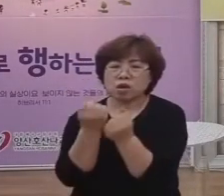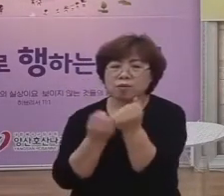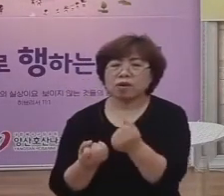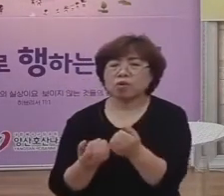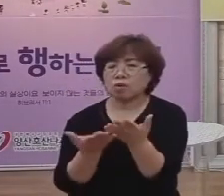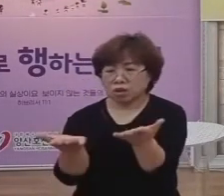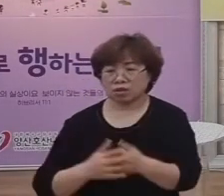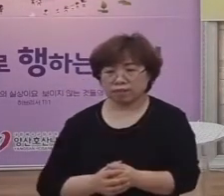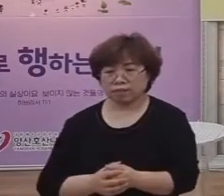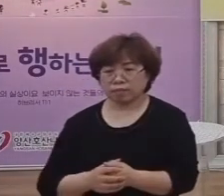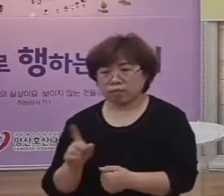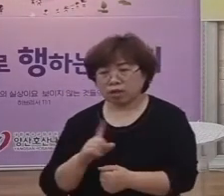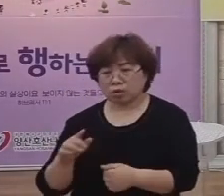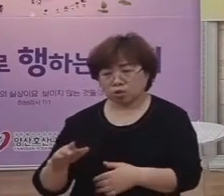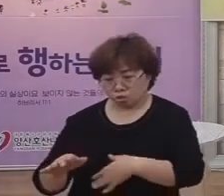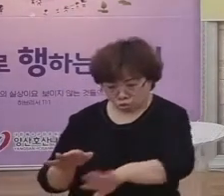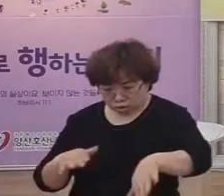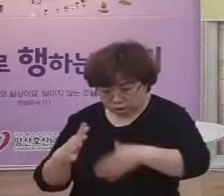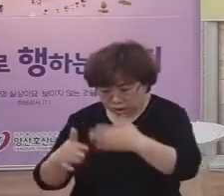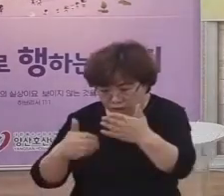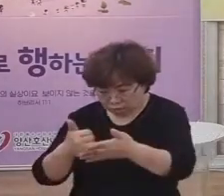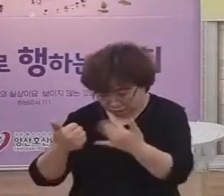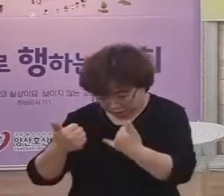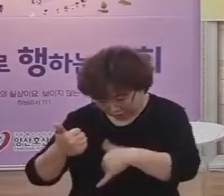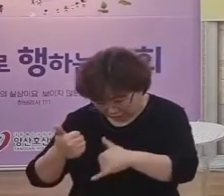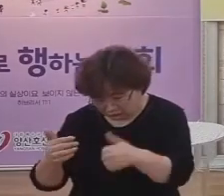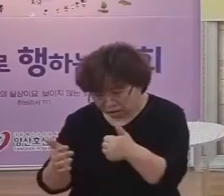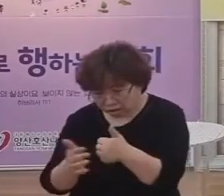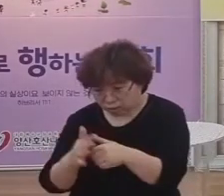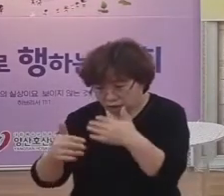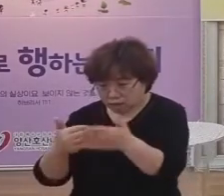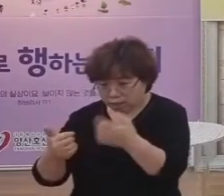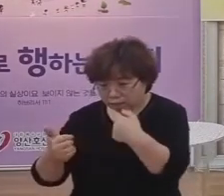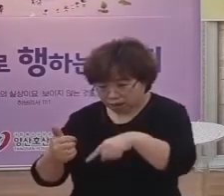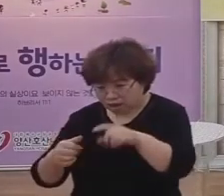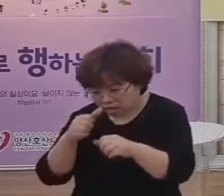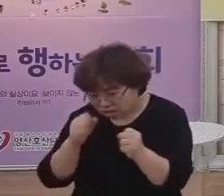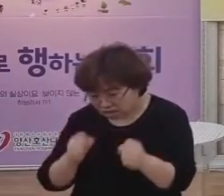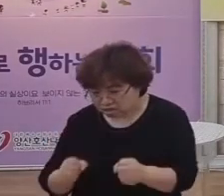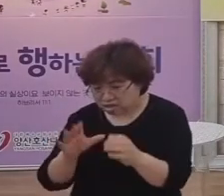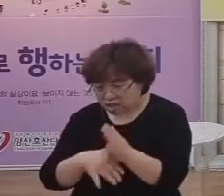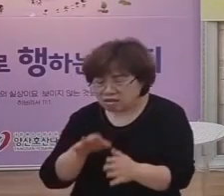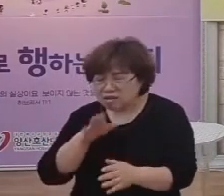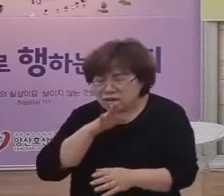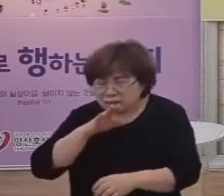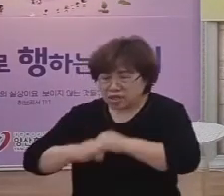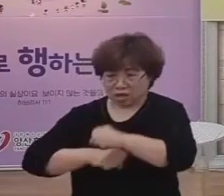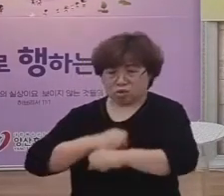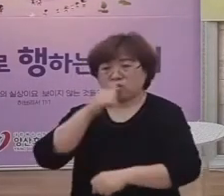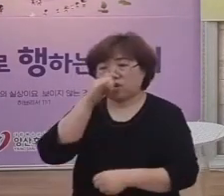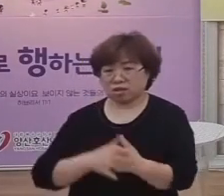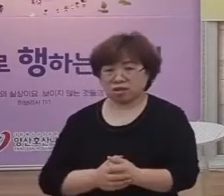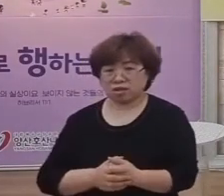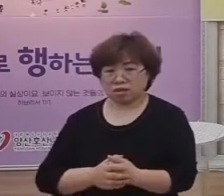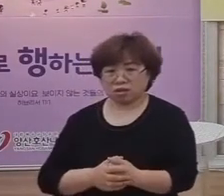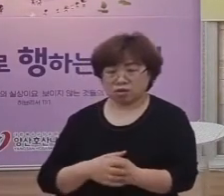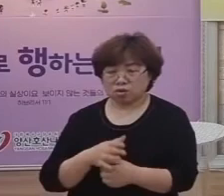우리는 하나님의 자녀이기 때문에 하나님 안에 있어야 참 자유가 있다. 우리가 물고기를 잘